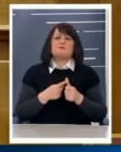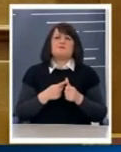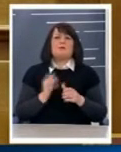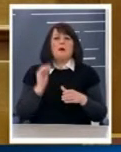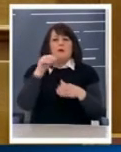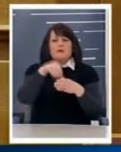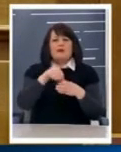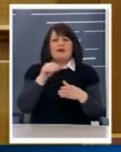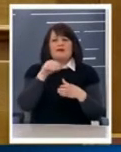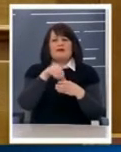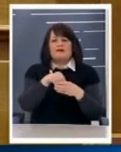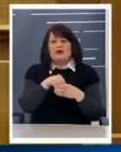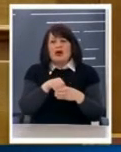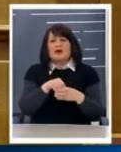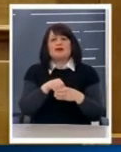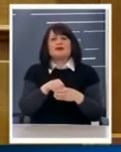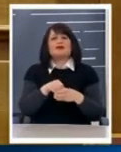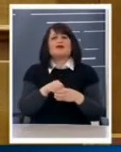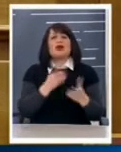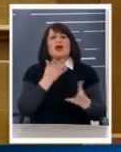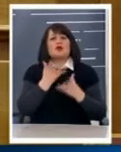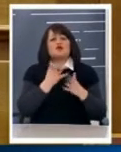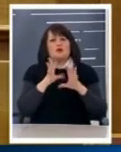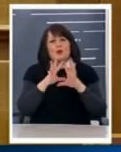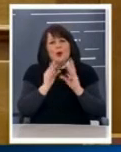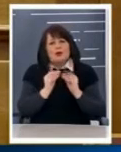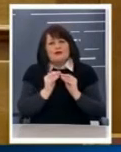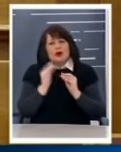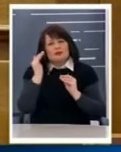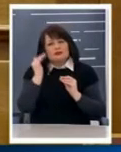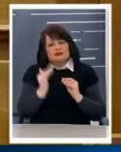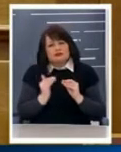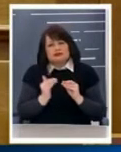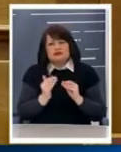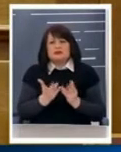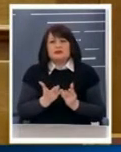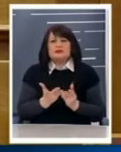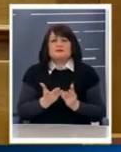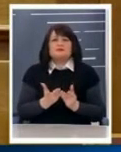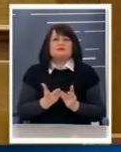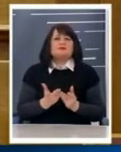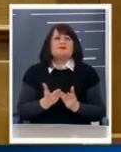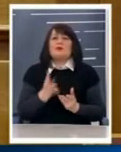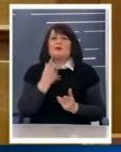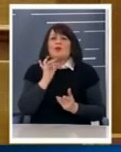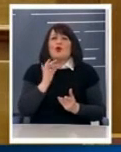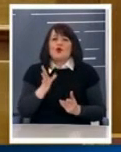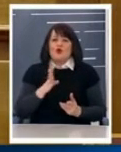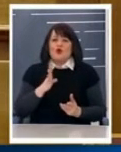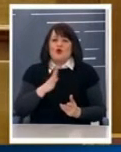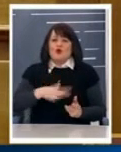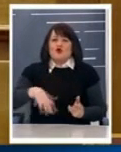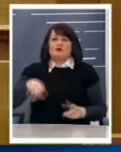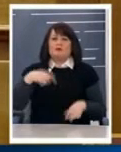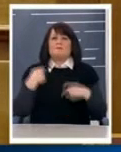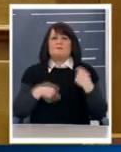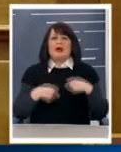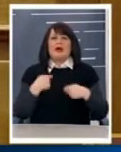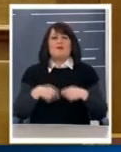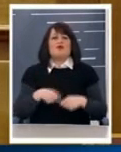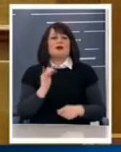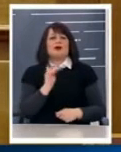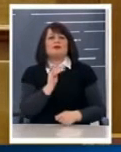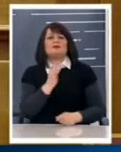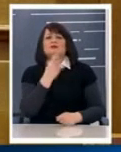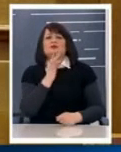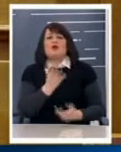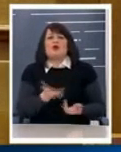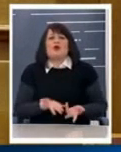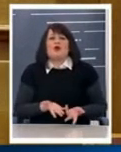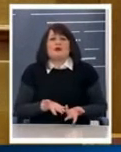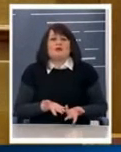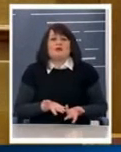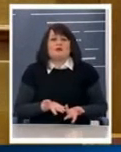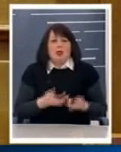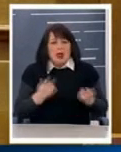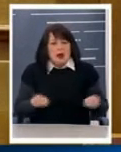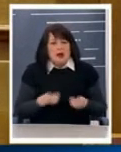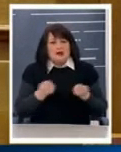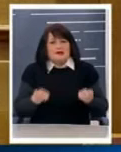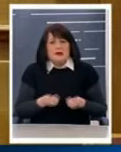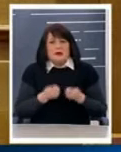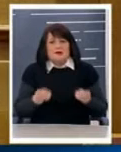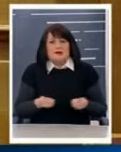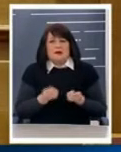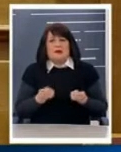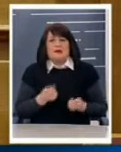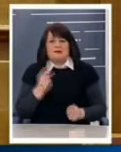επεμβάσεις, κατέβασε τις δαπάνες. Τότε ο κόσμος γιατί έχει παράπονα, κύριε Τσίπρα μου? Πώς γίνεται, ξέρετε, όταν